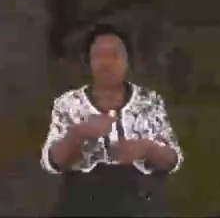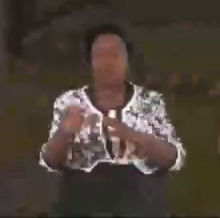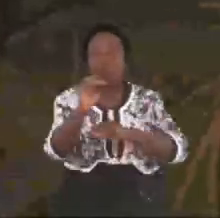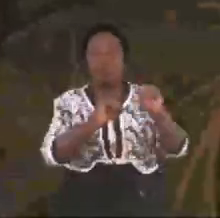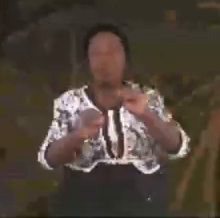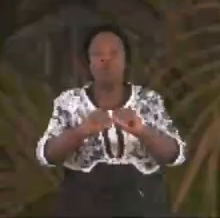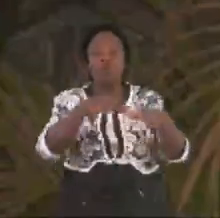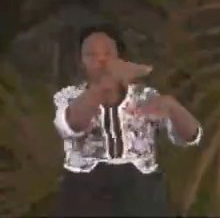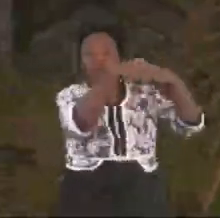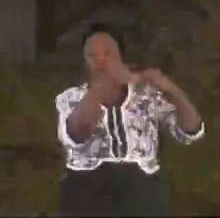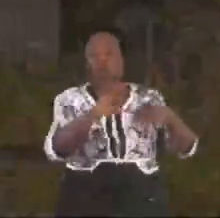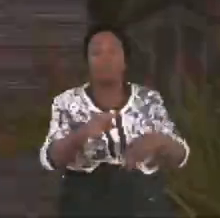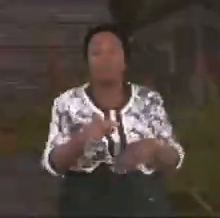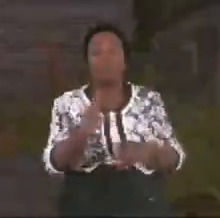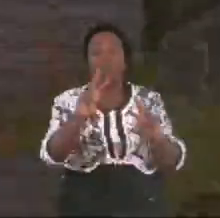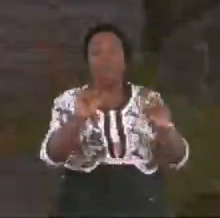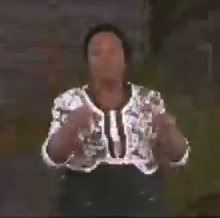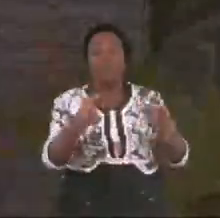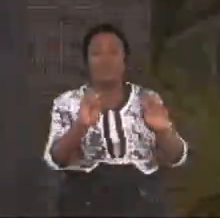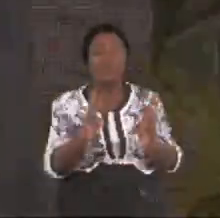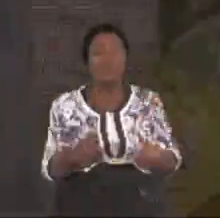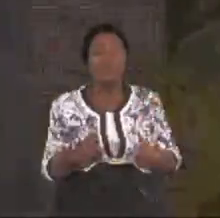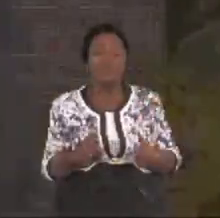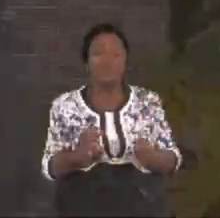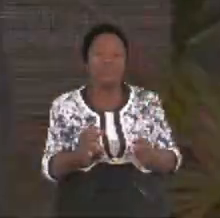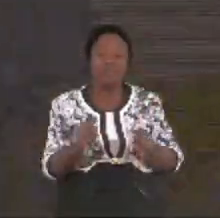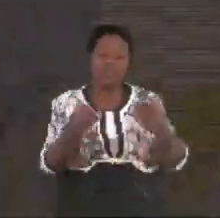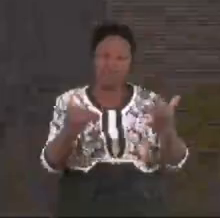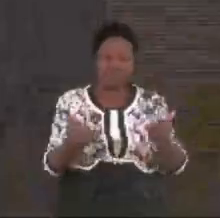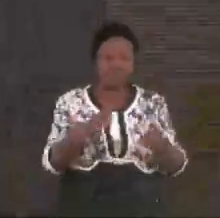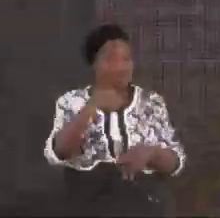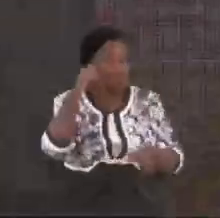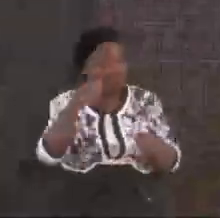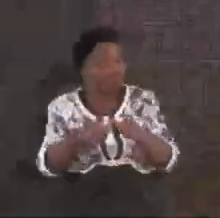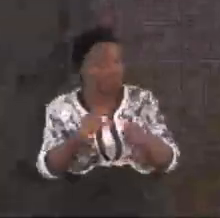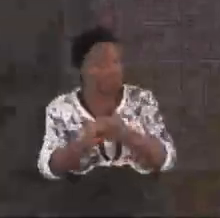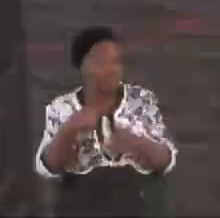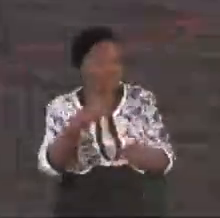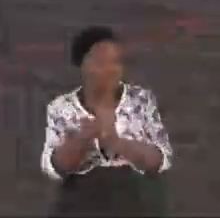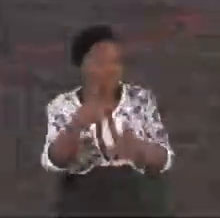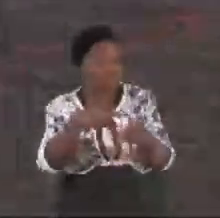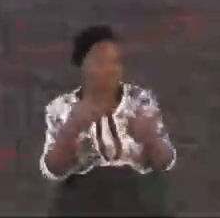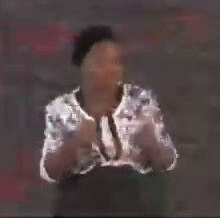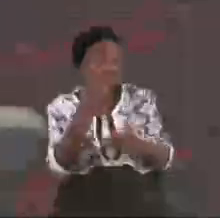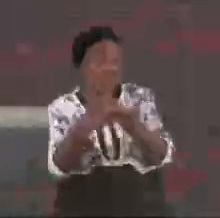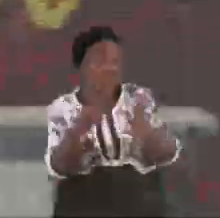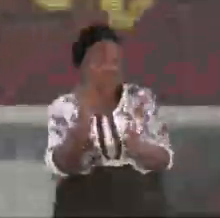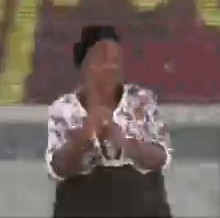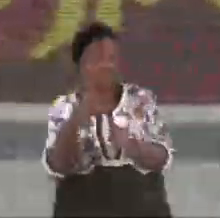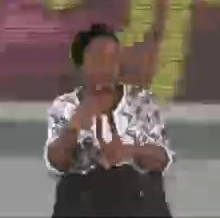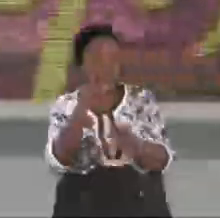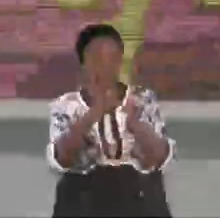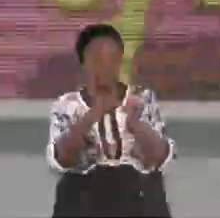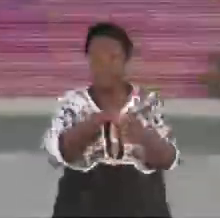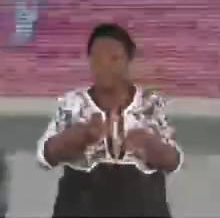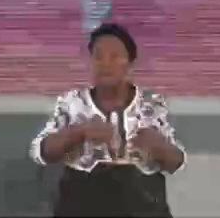vipères. En fait, rappelez-vous, nous avons lu certaines des paroles de